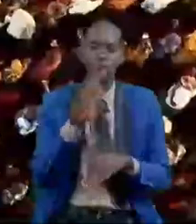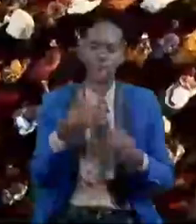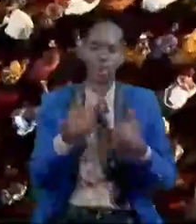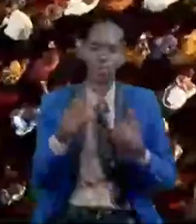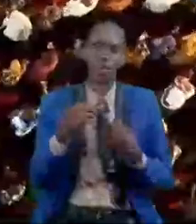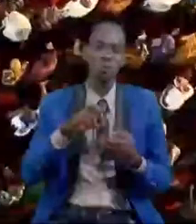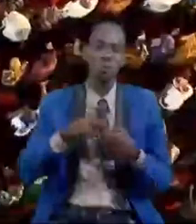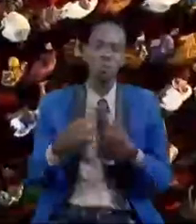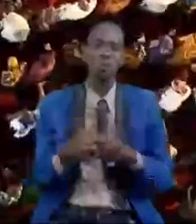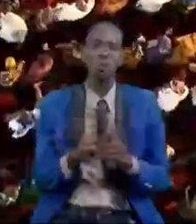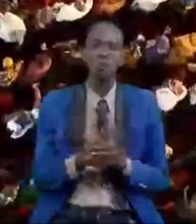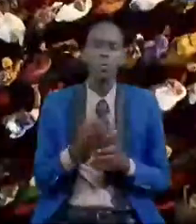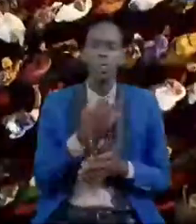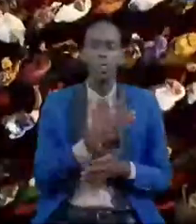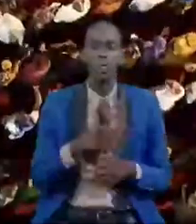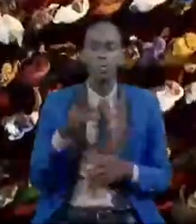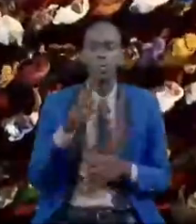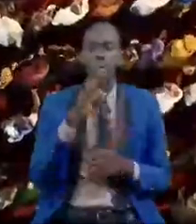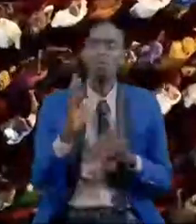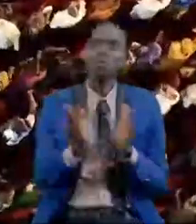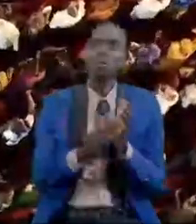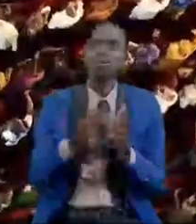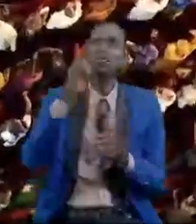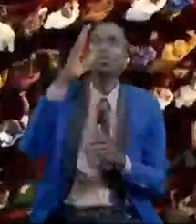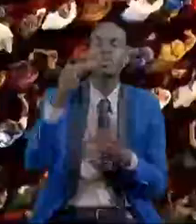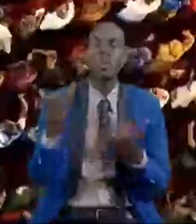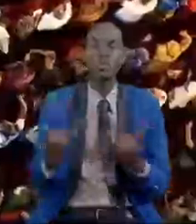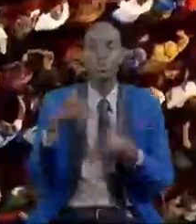défi. Et tu loues Dieu ce soir.